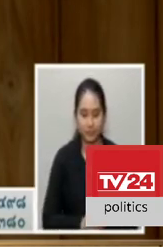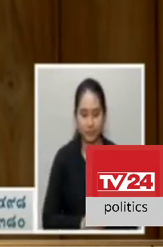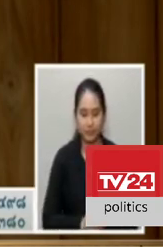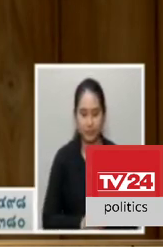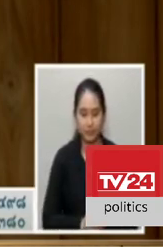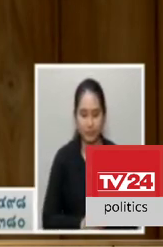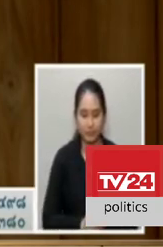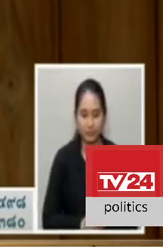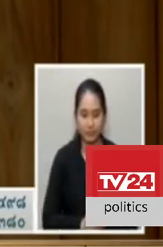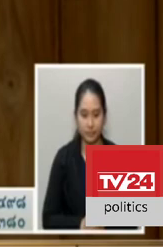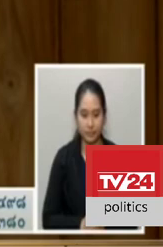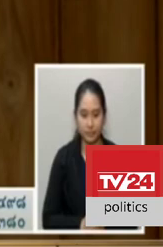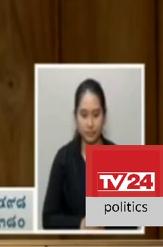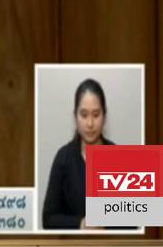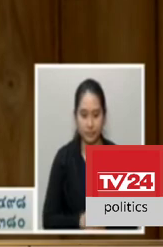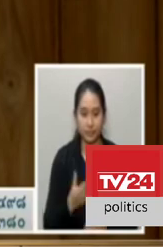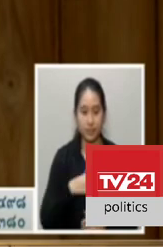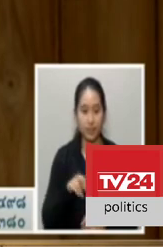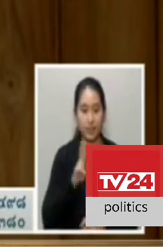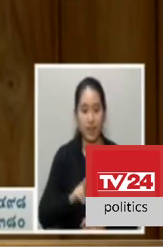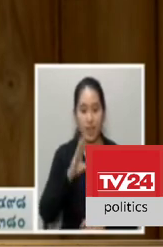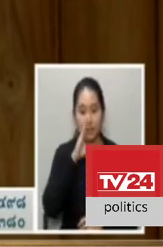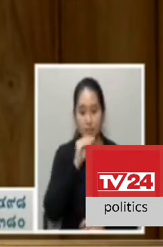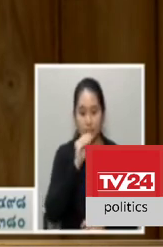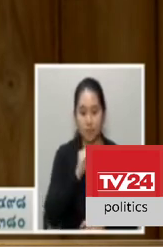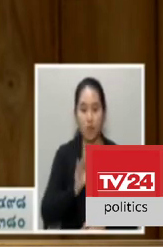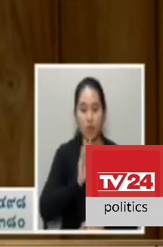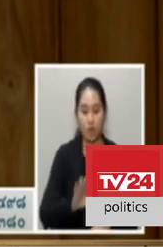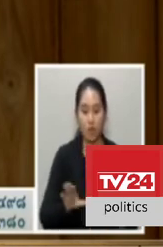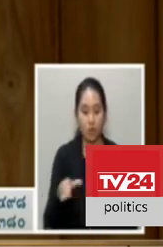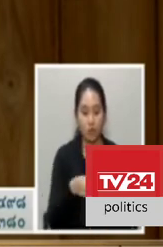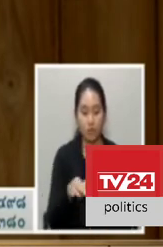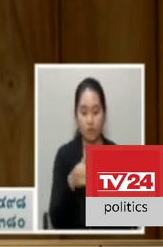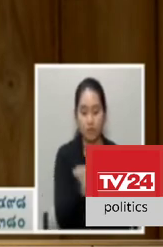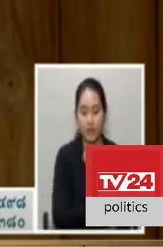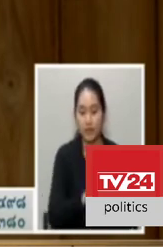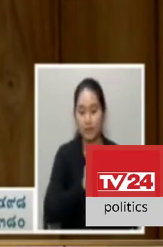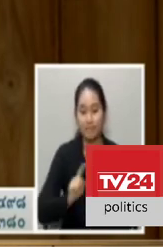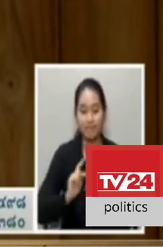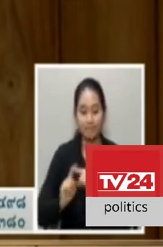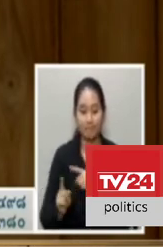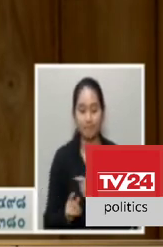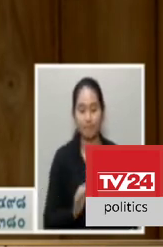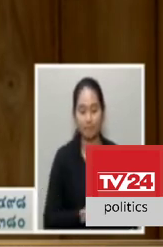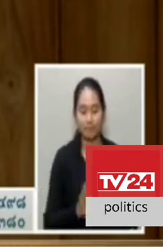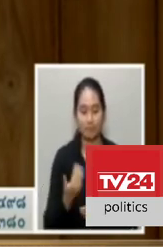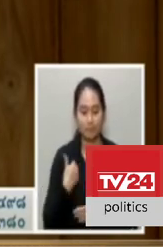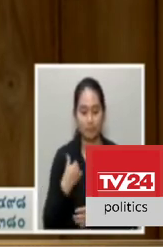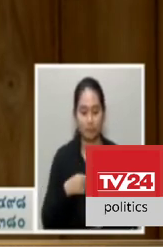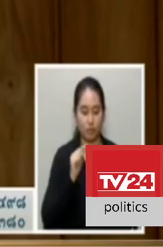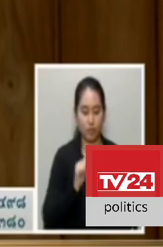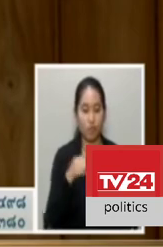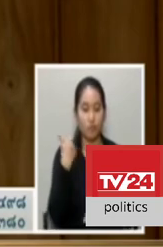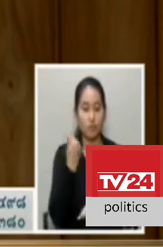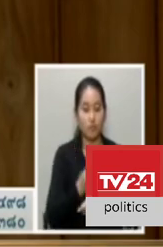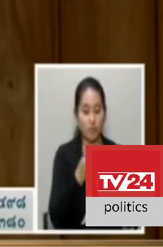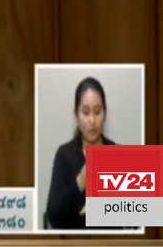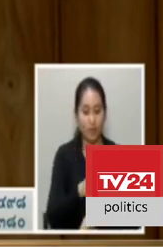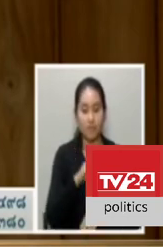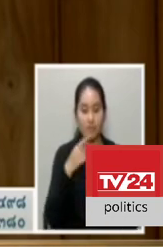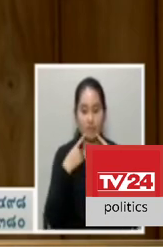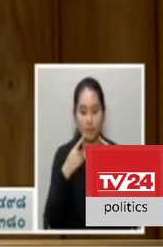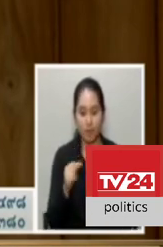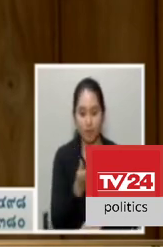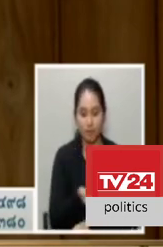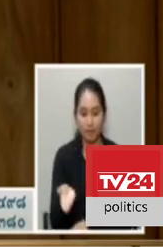คำพูดของบรรดาผู้มาเยือนนะฮะในระดับผู้นำนะเป็นคำตอบให้กับท่านนะ